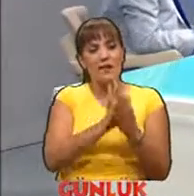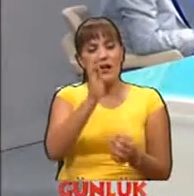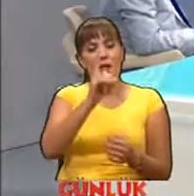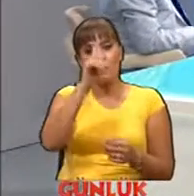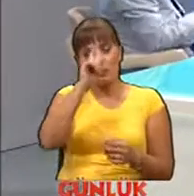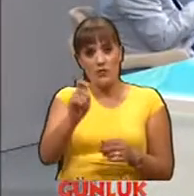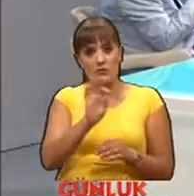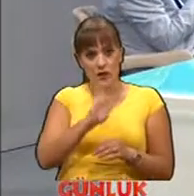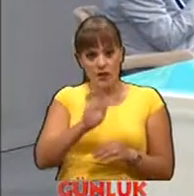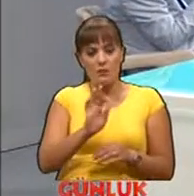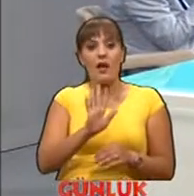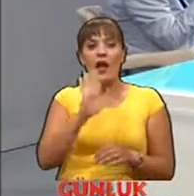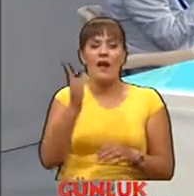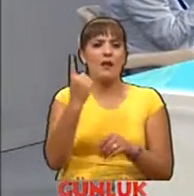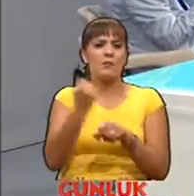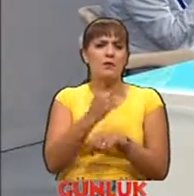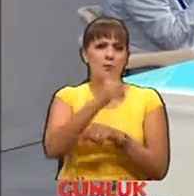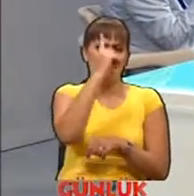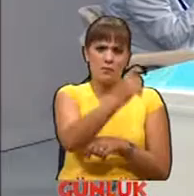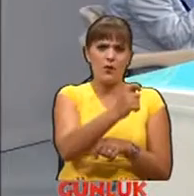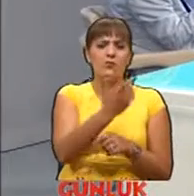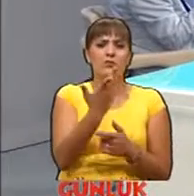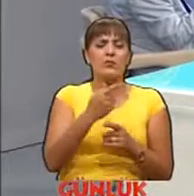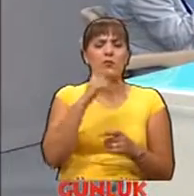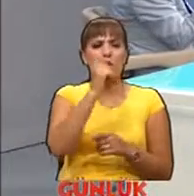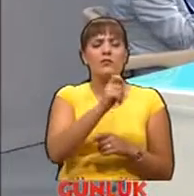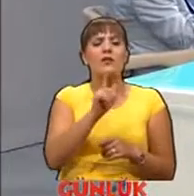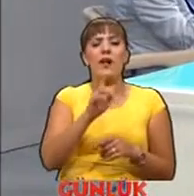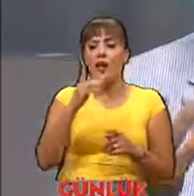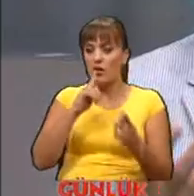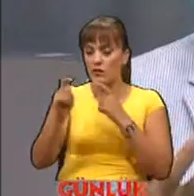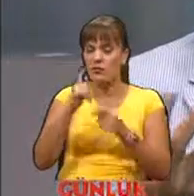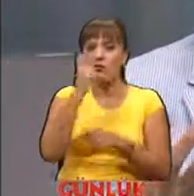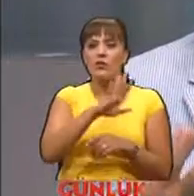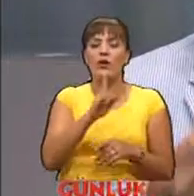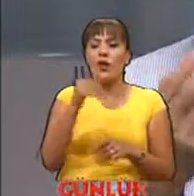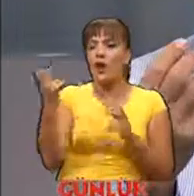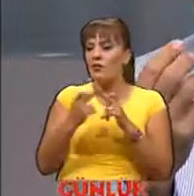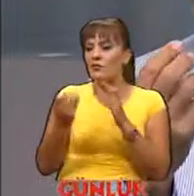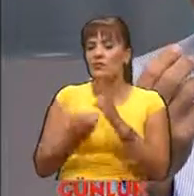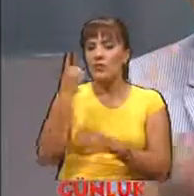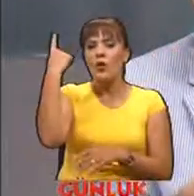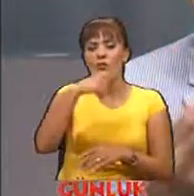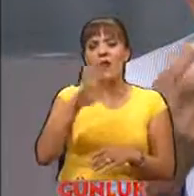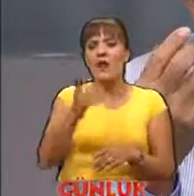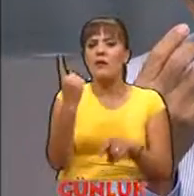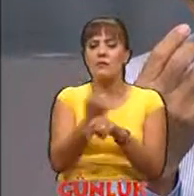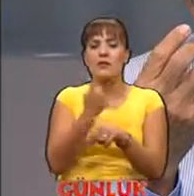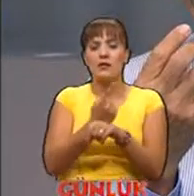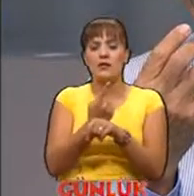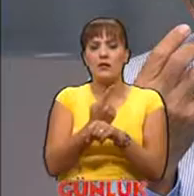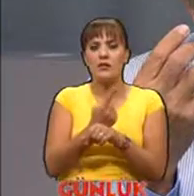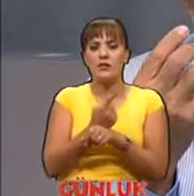tanesinin başvurması yeterli tabii, mi? Herhangi birisi. Herhangi tabii, biri bunun için başvurması gerekmez. Zaten ihtilaf doğuyor. İhtilaf doğduğuna göre herhangi